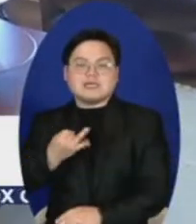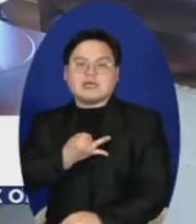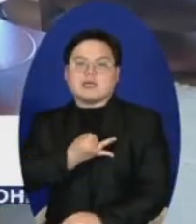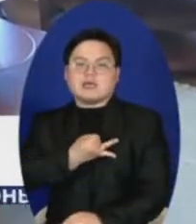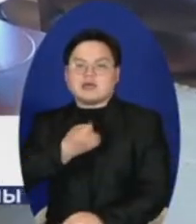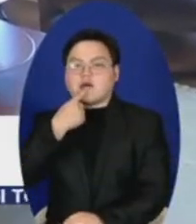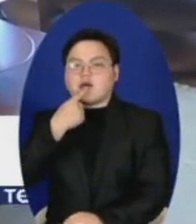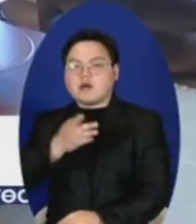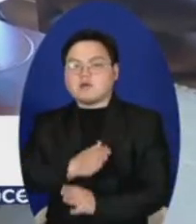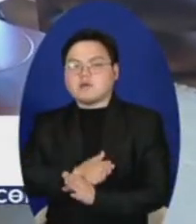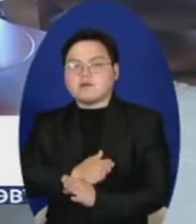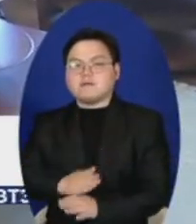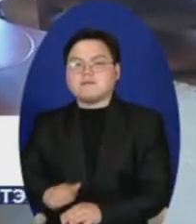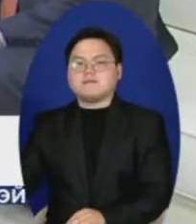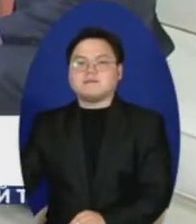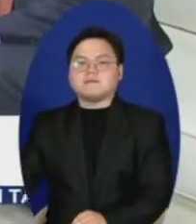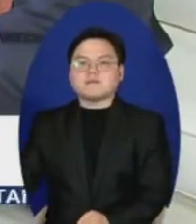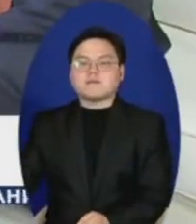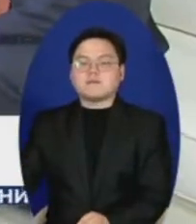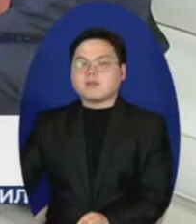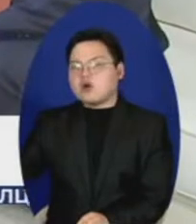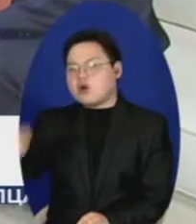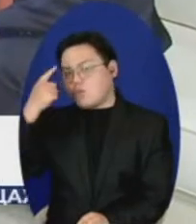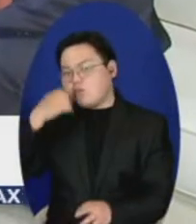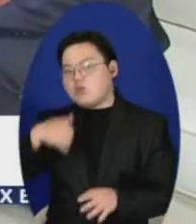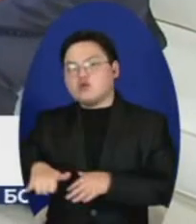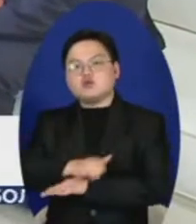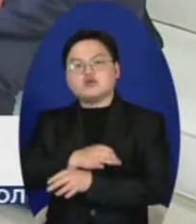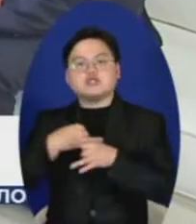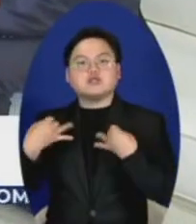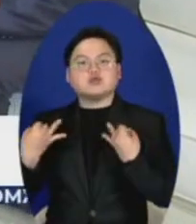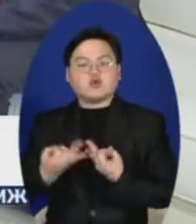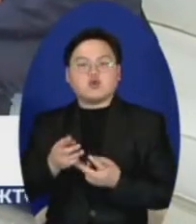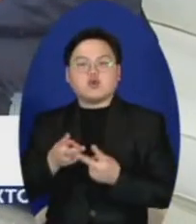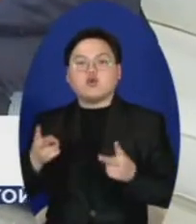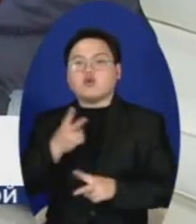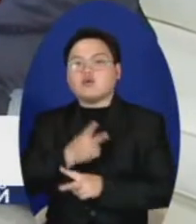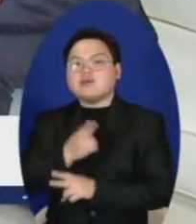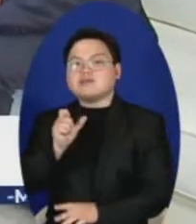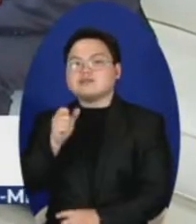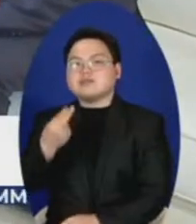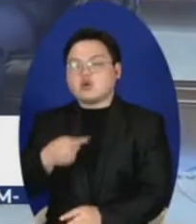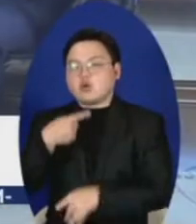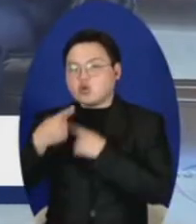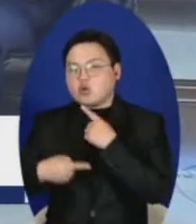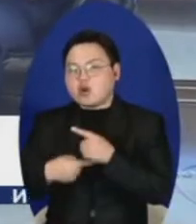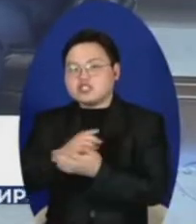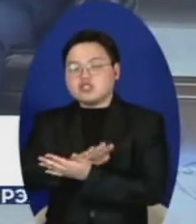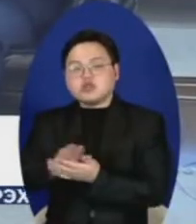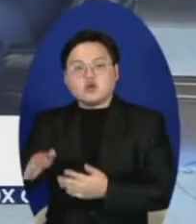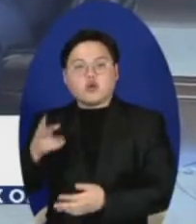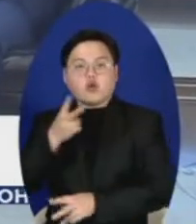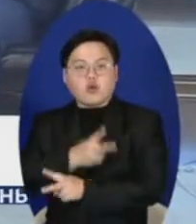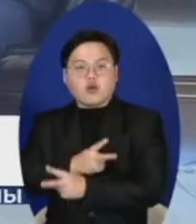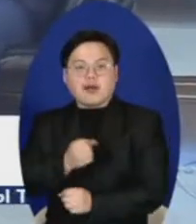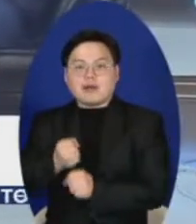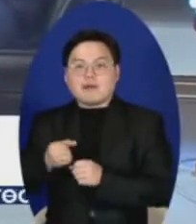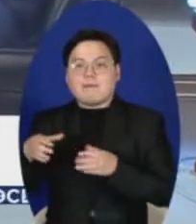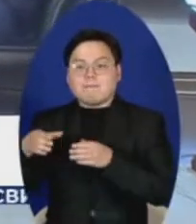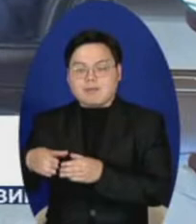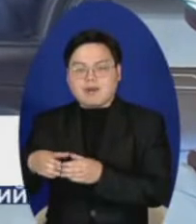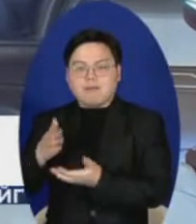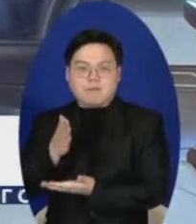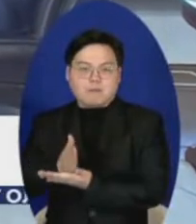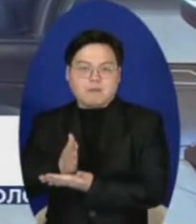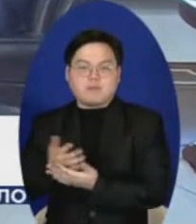байгаа гэдгийг илэрхийлсэн байна. Монгол улсын их хурлд үндсэн хуулийн цэцийн тухай хуулийн шинжилсэн найруулгын төслийн талаарх ажлын хэсэг байгуулан ажиллахын